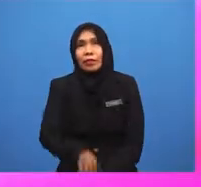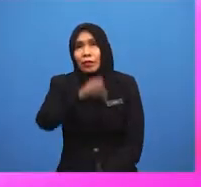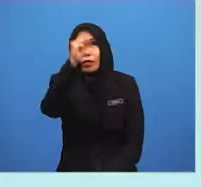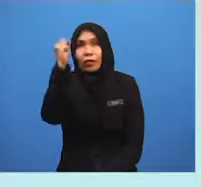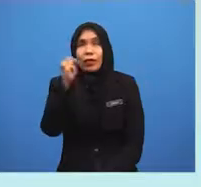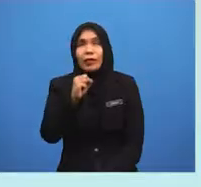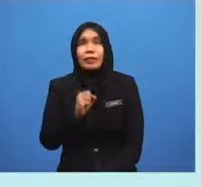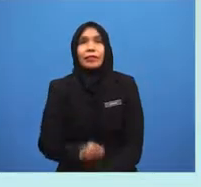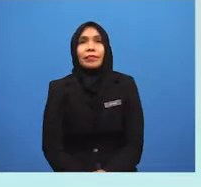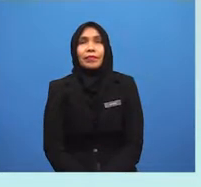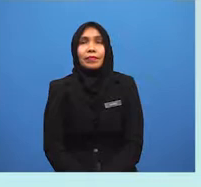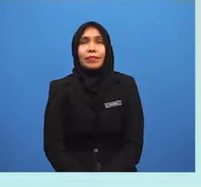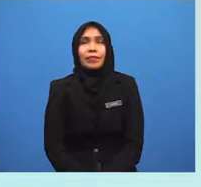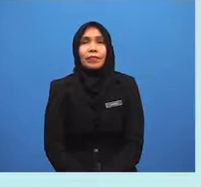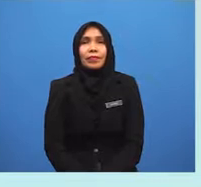Soalannya,